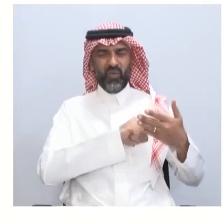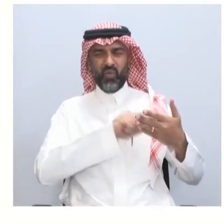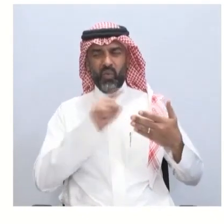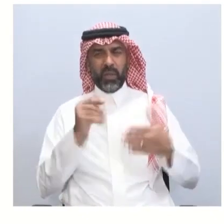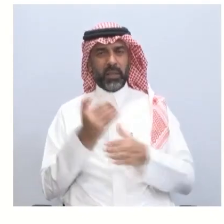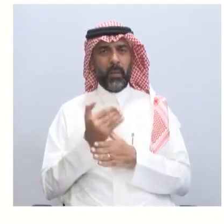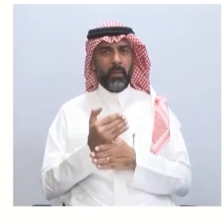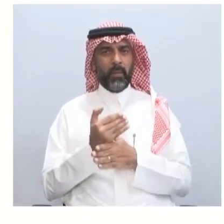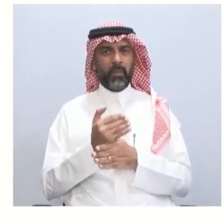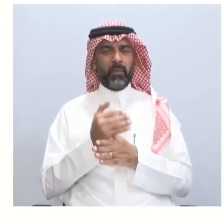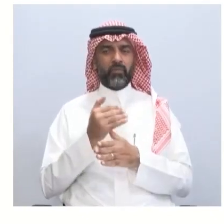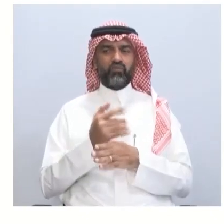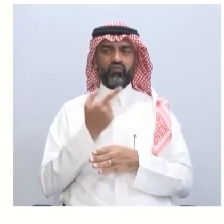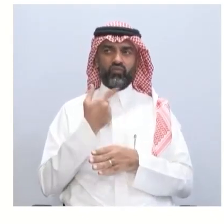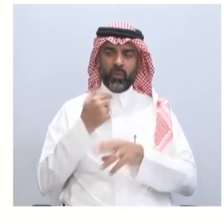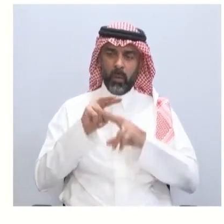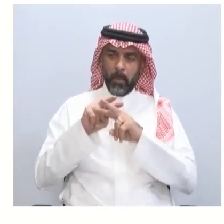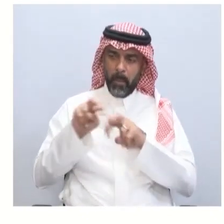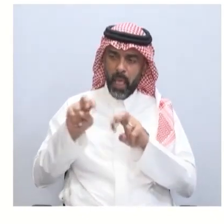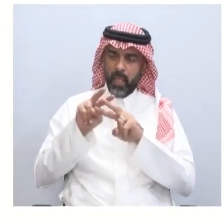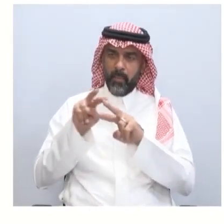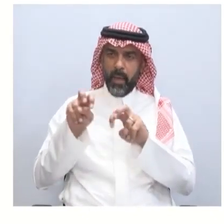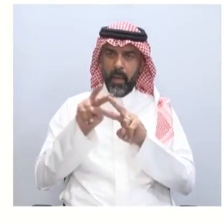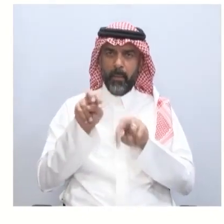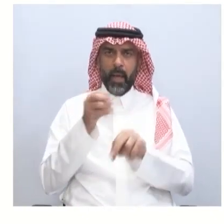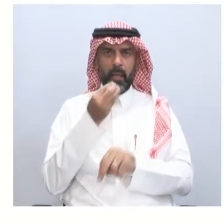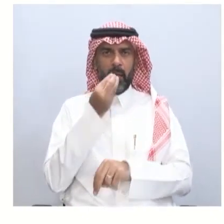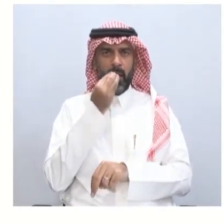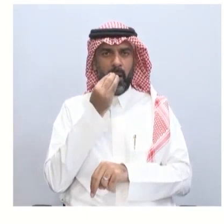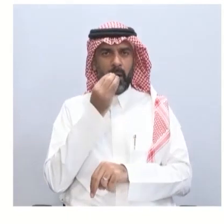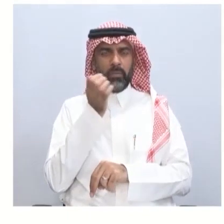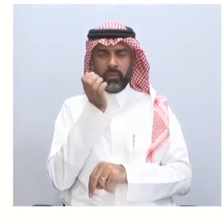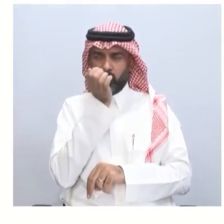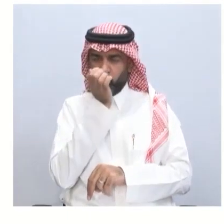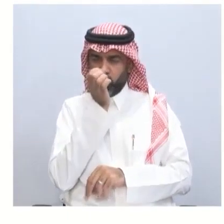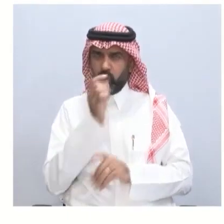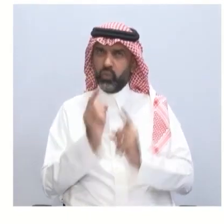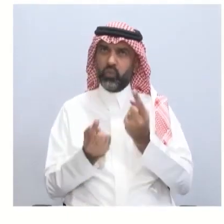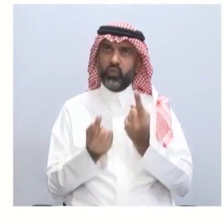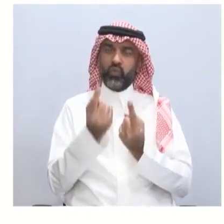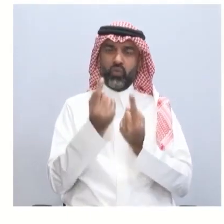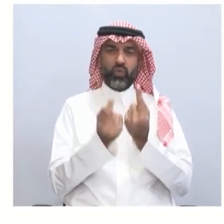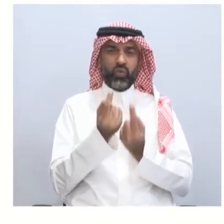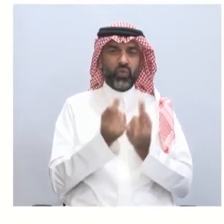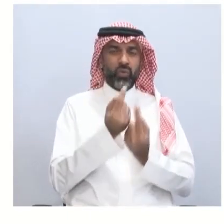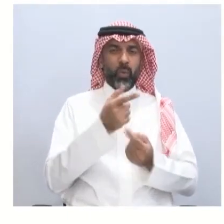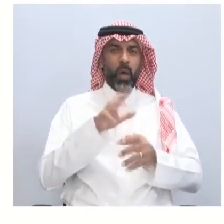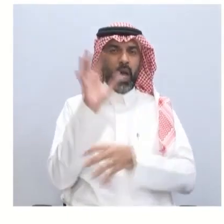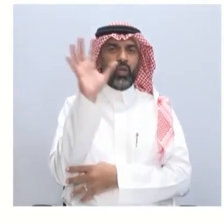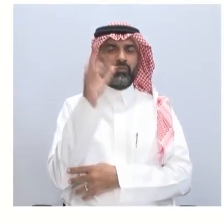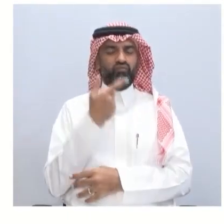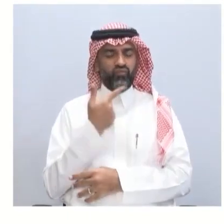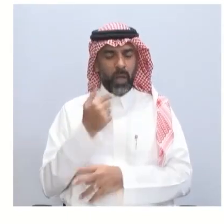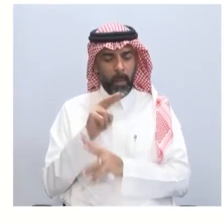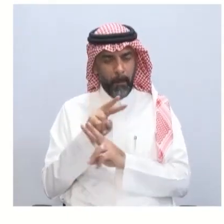الكلا اي انهم كانوا يبحثون ممتازين احسنتم لا بد ان نربط ابنائي وبنات الطلاب